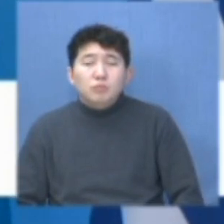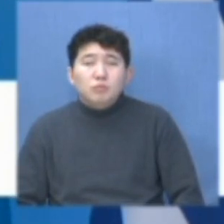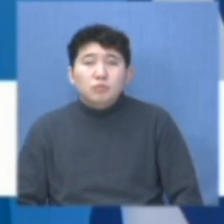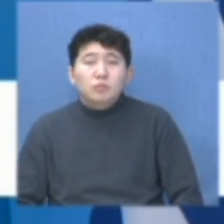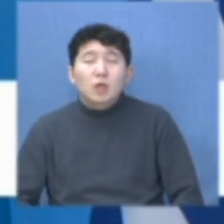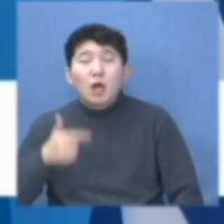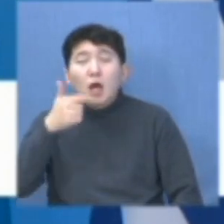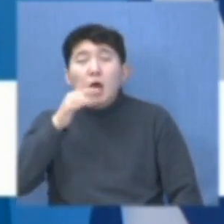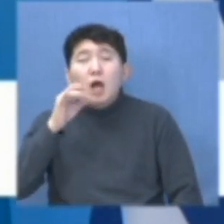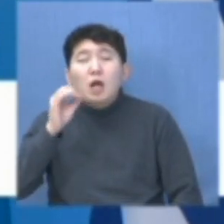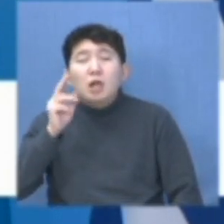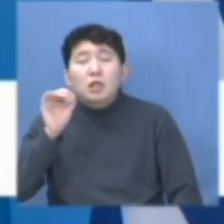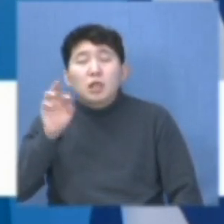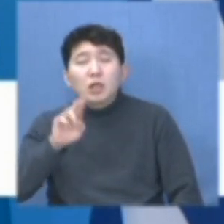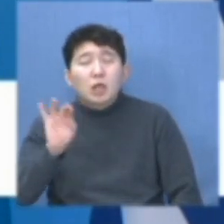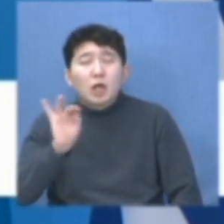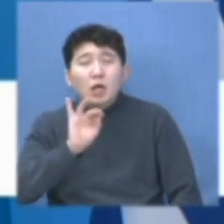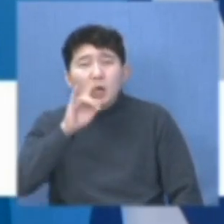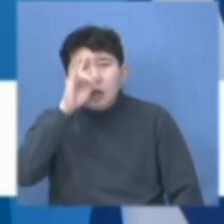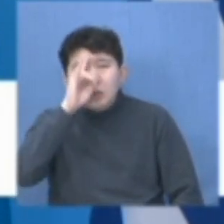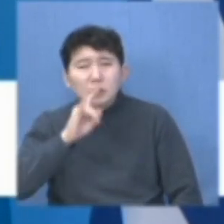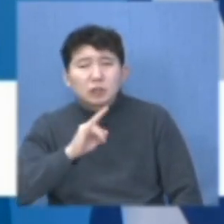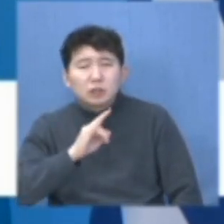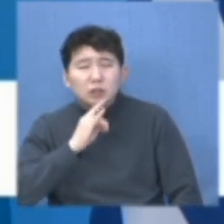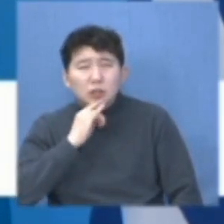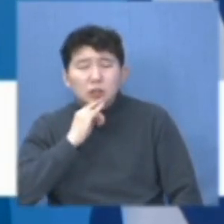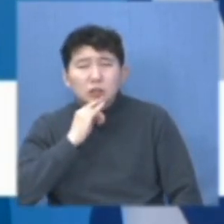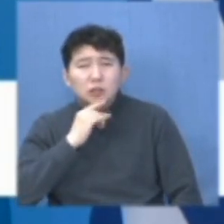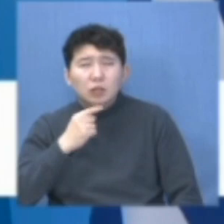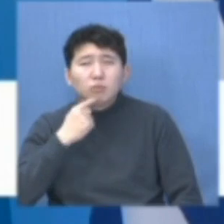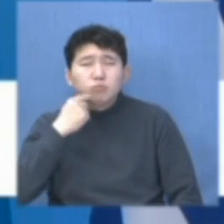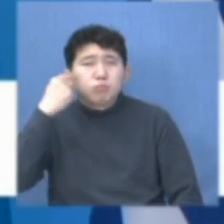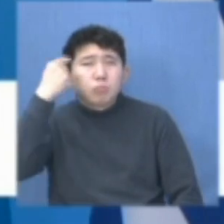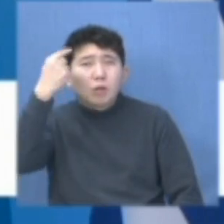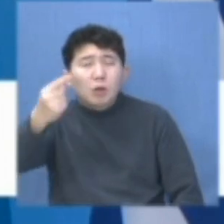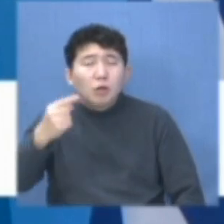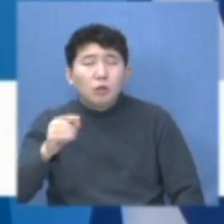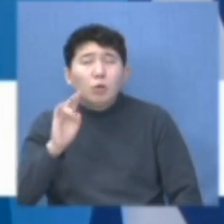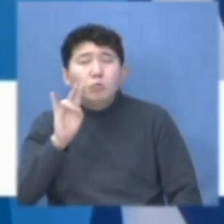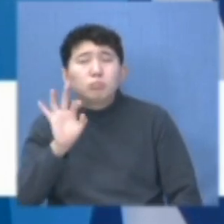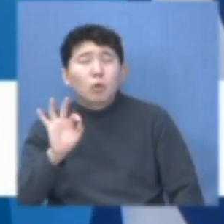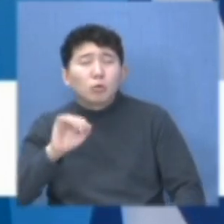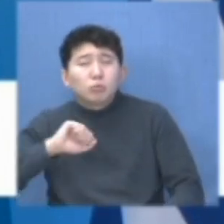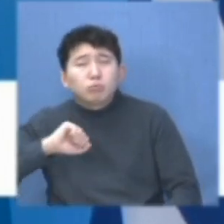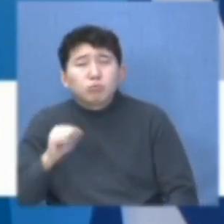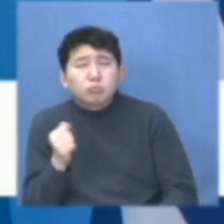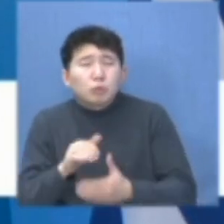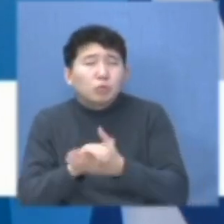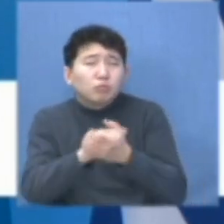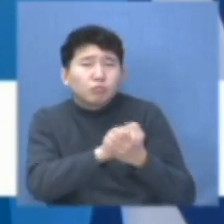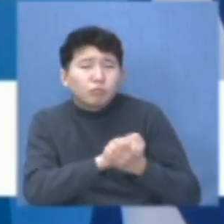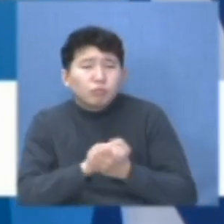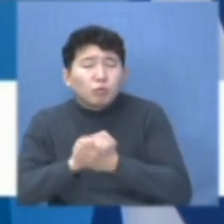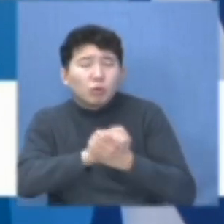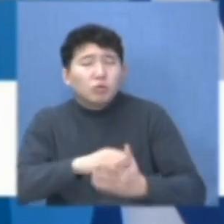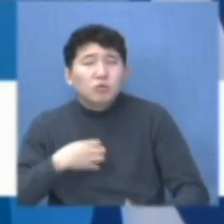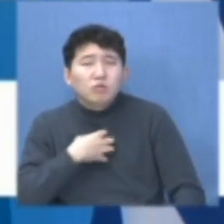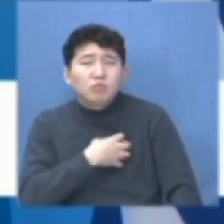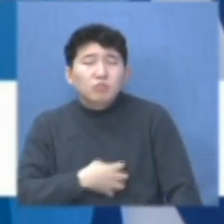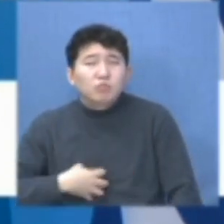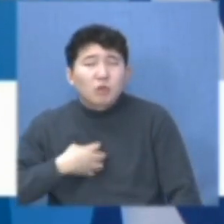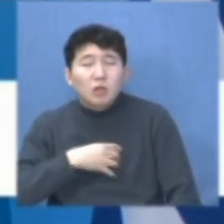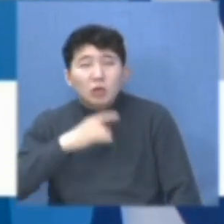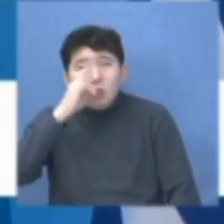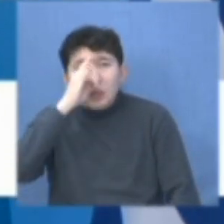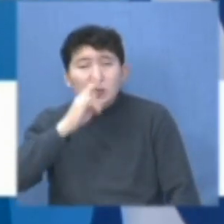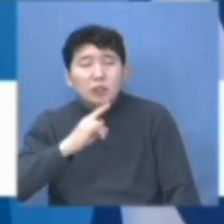Грекия мен Қазақстан бір-бірінен алыс қашықтықта орналасқан, бірақ біздің арамыздағы достық қарым-қатынас өте жоғары маңызға ие. Қазақстанда 10 мың